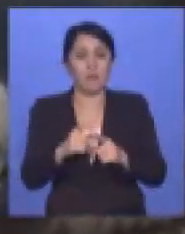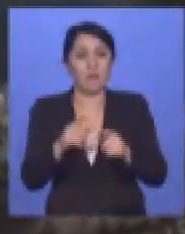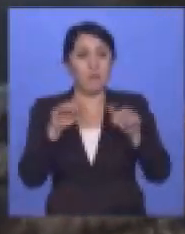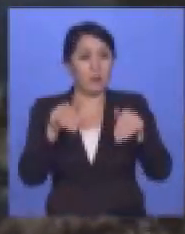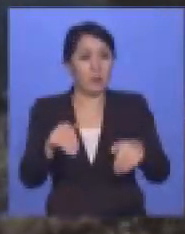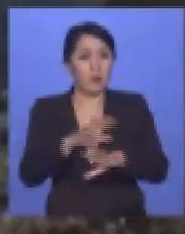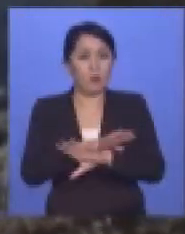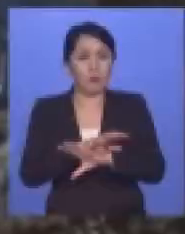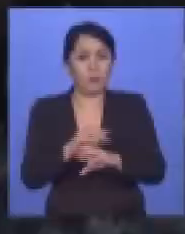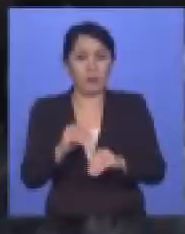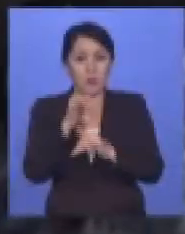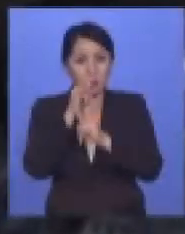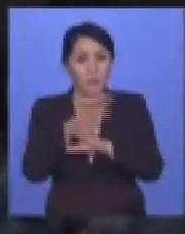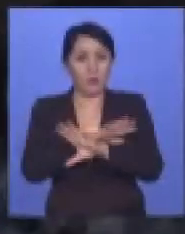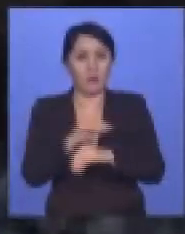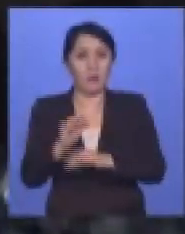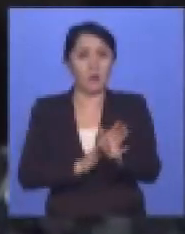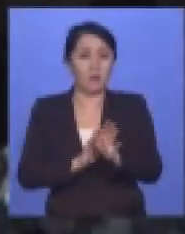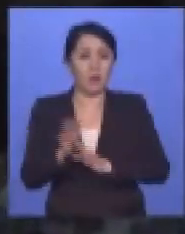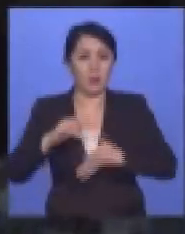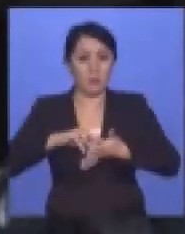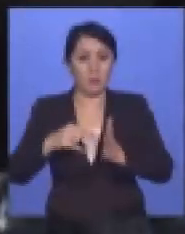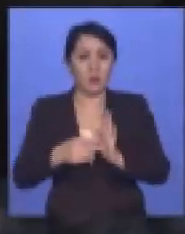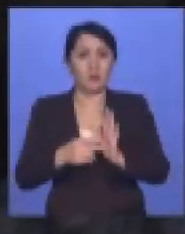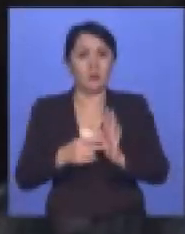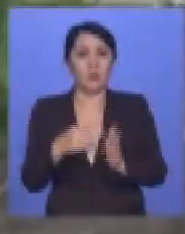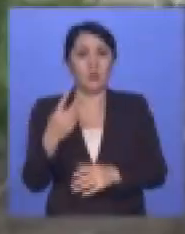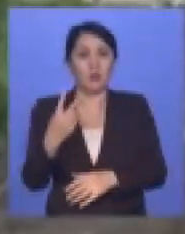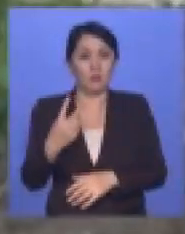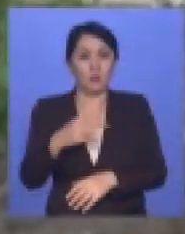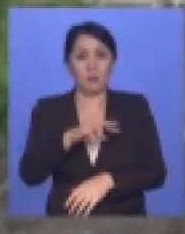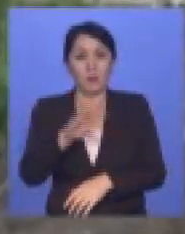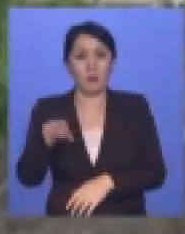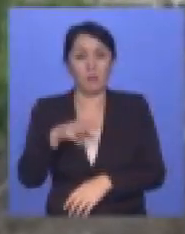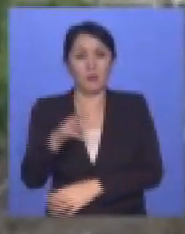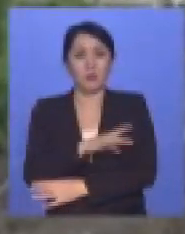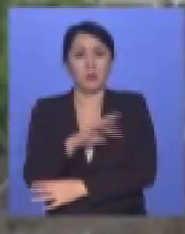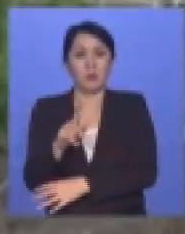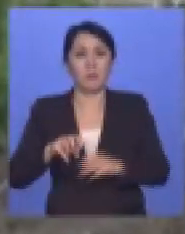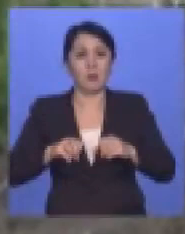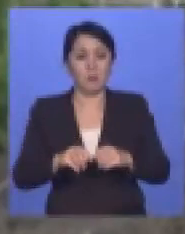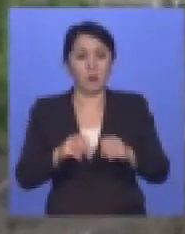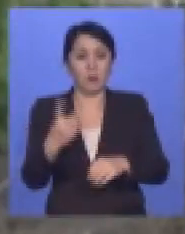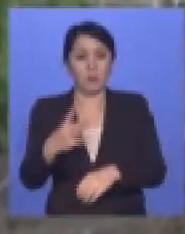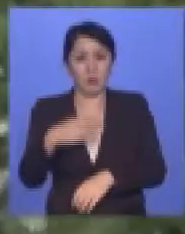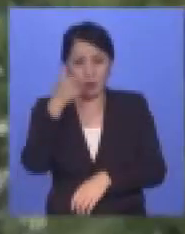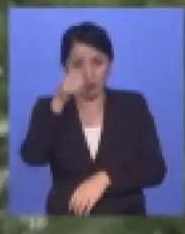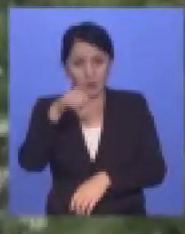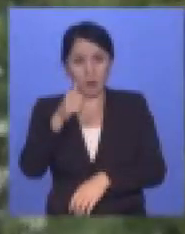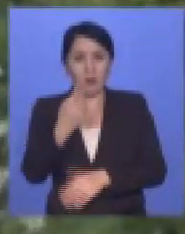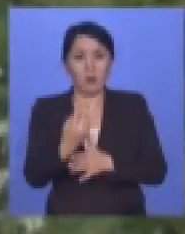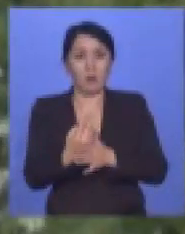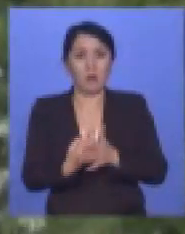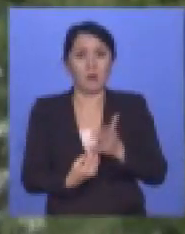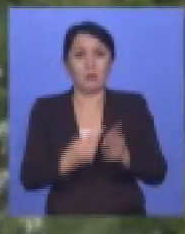словам власти не только не успевают выполнить план по посадке 2 млрд деревьев к 2025 году но и теряют